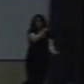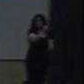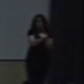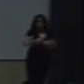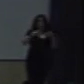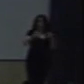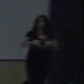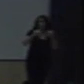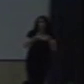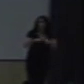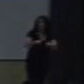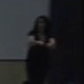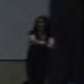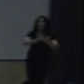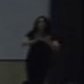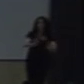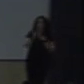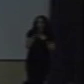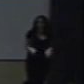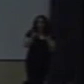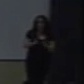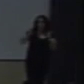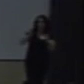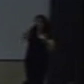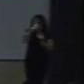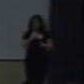no? I la gent també